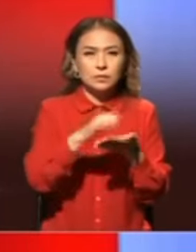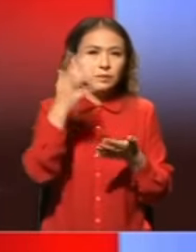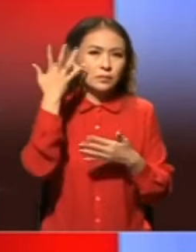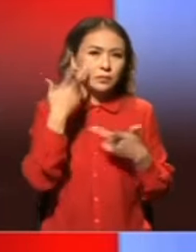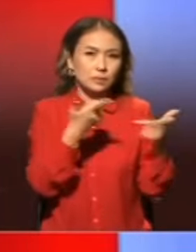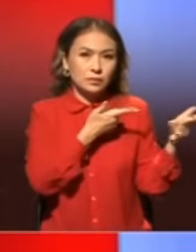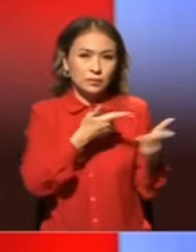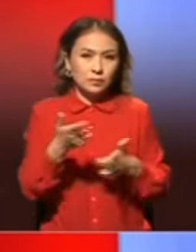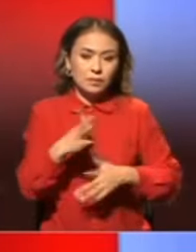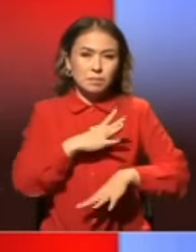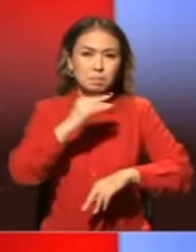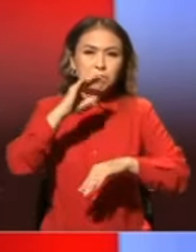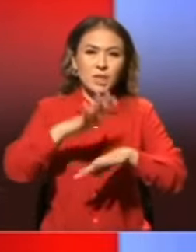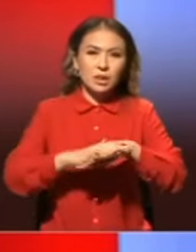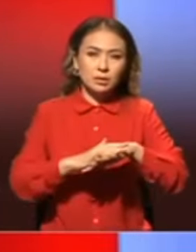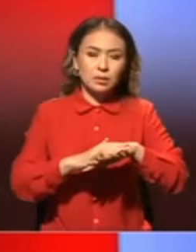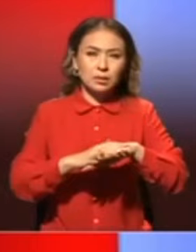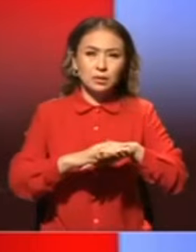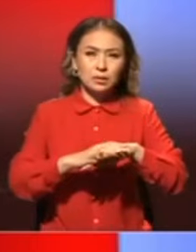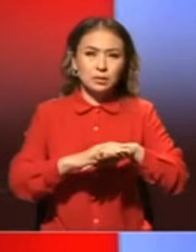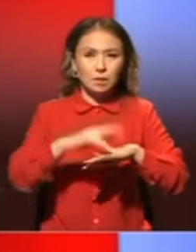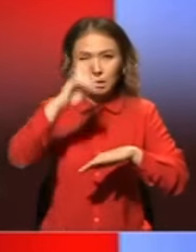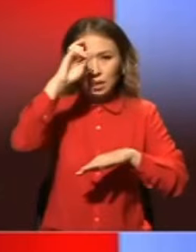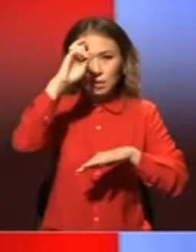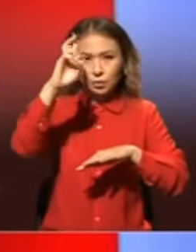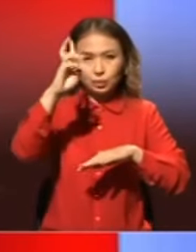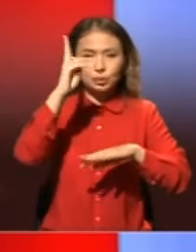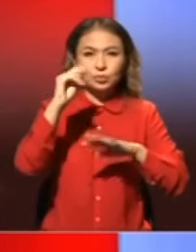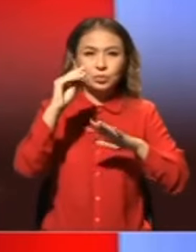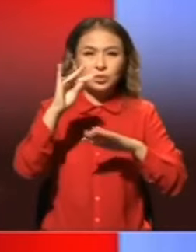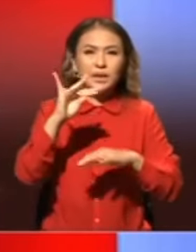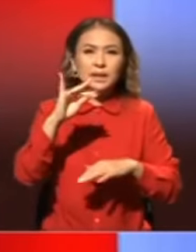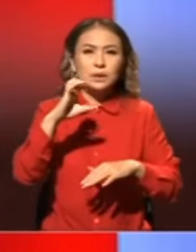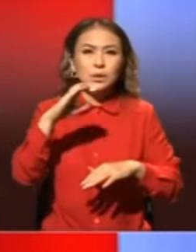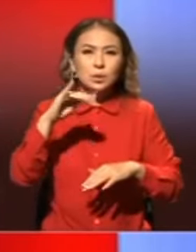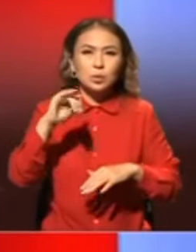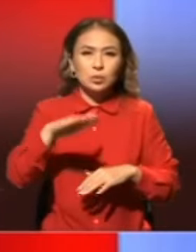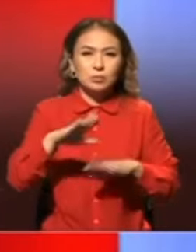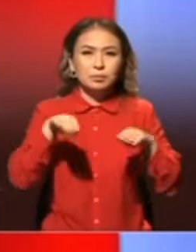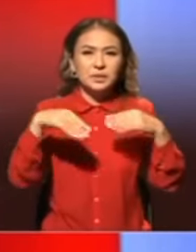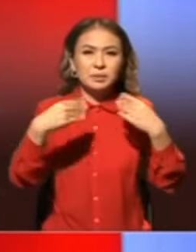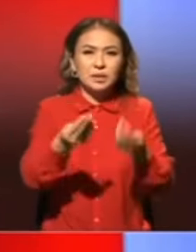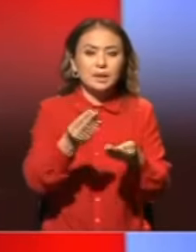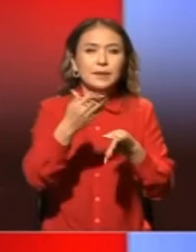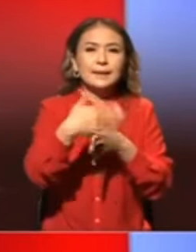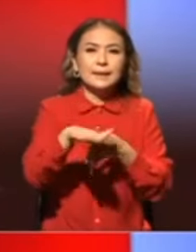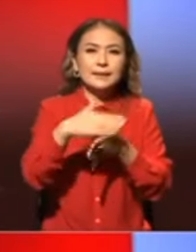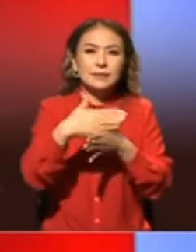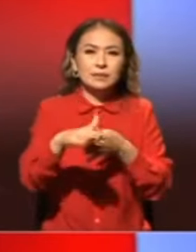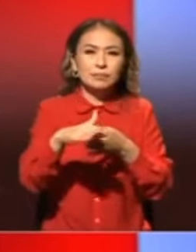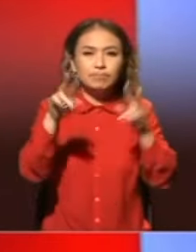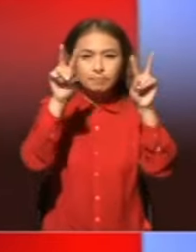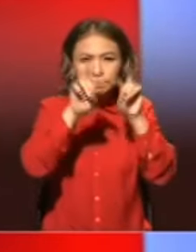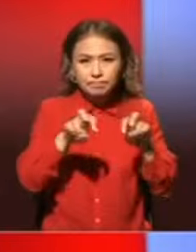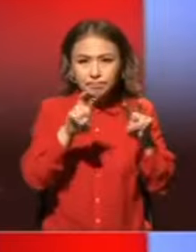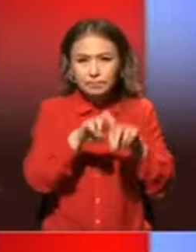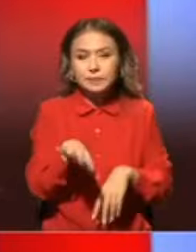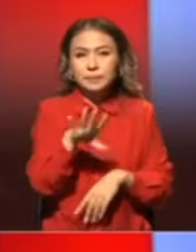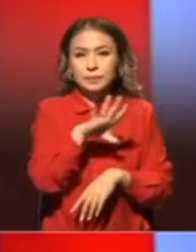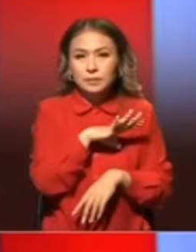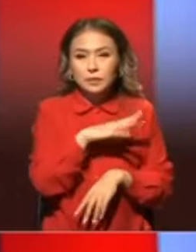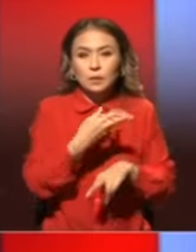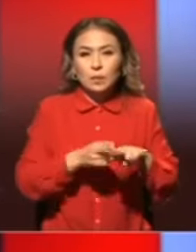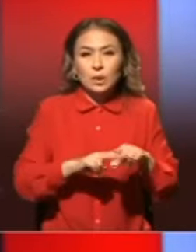кезде біз осы банкілердің жаңағы мемлекеттік қаржы институттарының беріп жатқан несие жүйесін зерттедік.